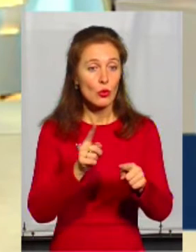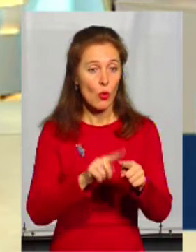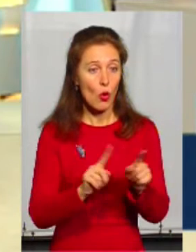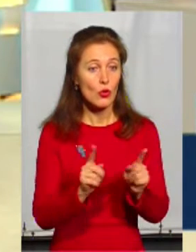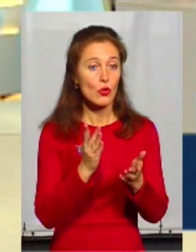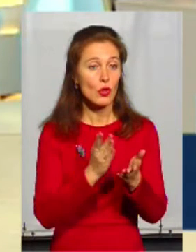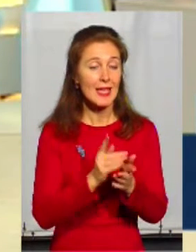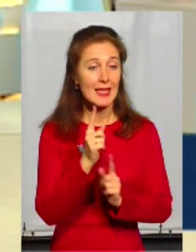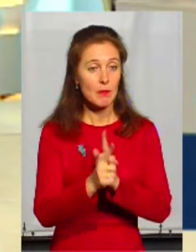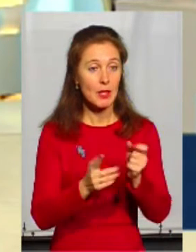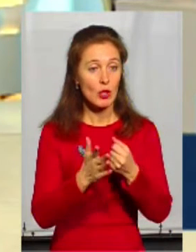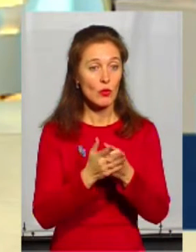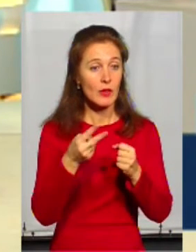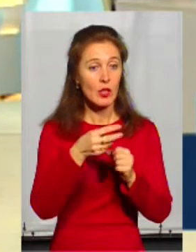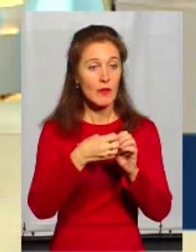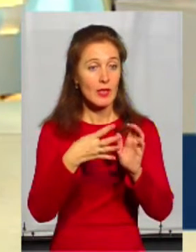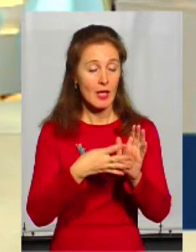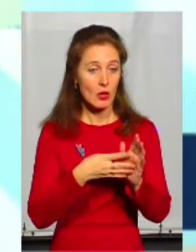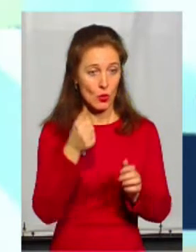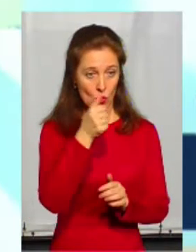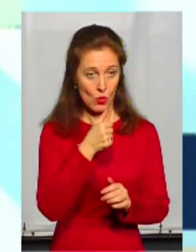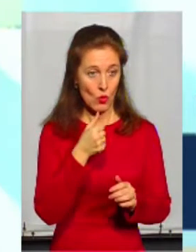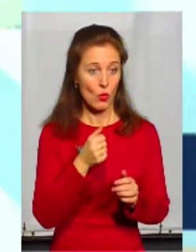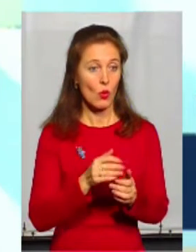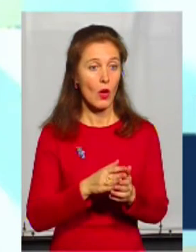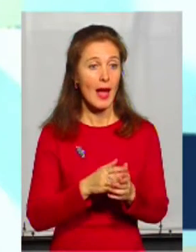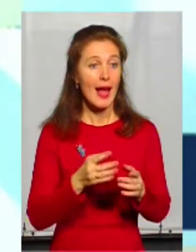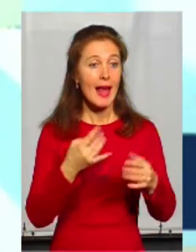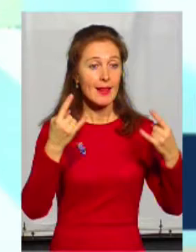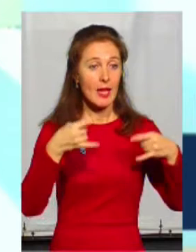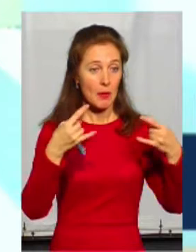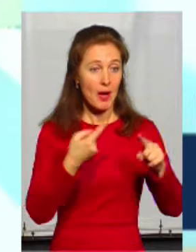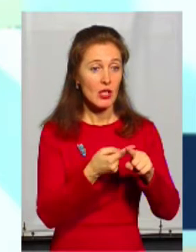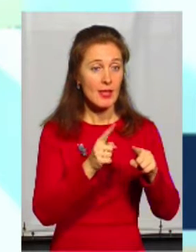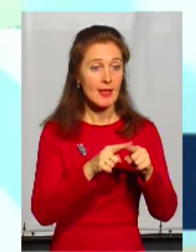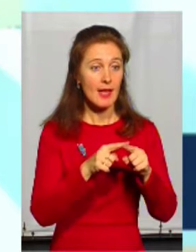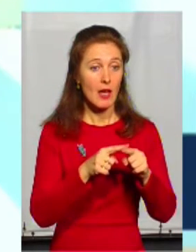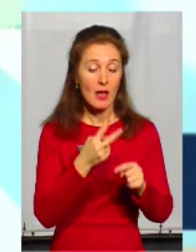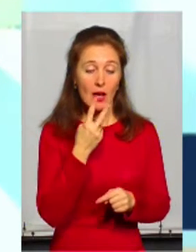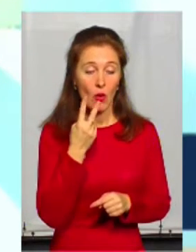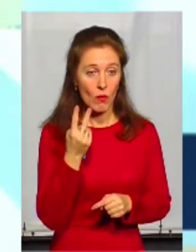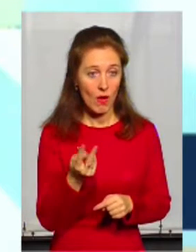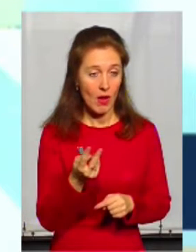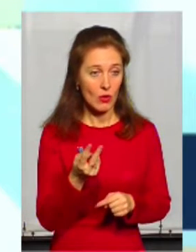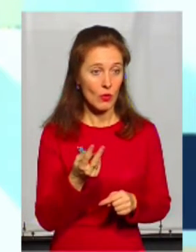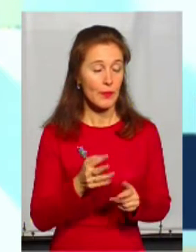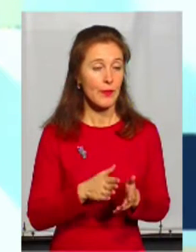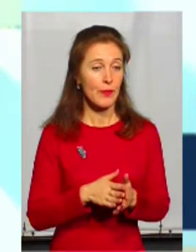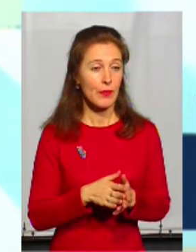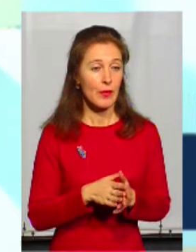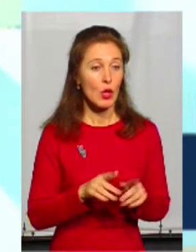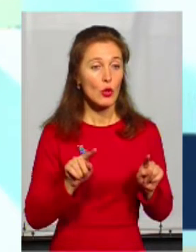правописі 2019 року. Уже телебачення на це що? Реагувало, так? Власне, на вживання